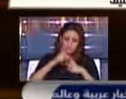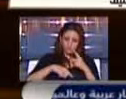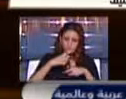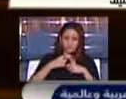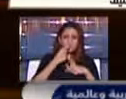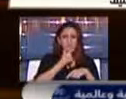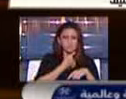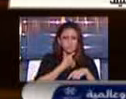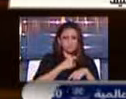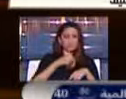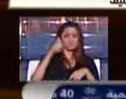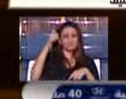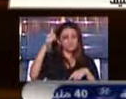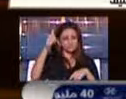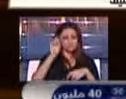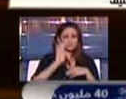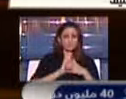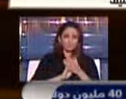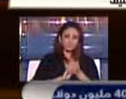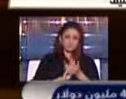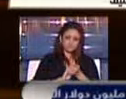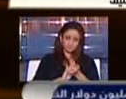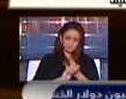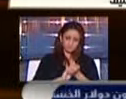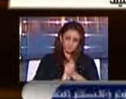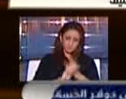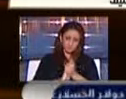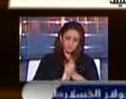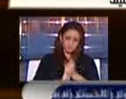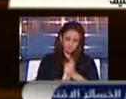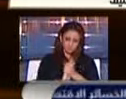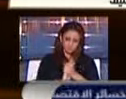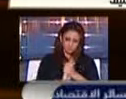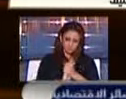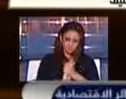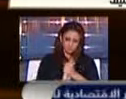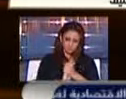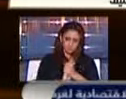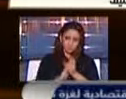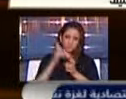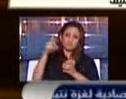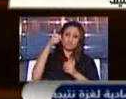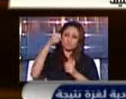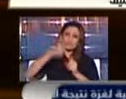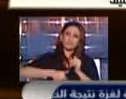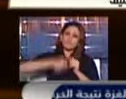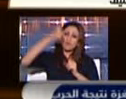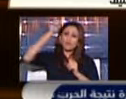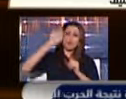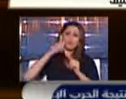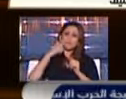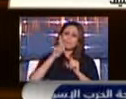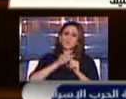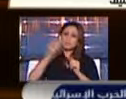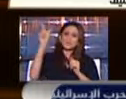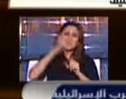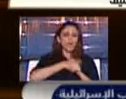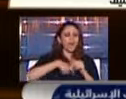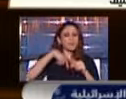مرسي ادى نفسه ان هو خلاص هو كده هو القضاء في مصر وكل حاجه فمبقاش لازمه قضاء